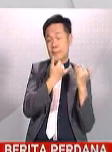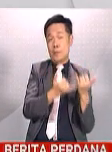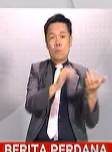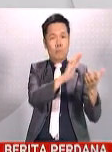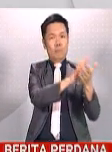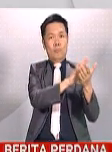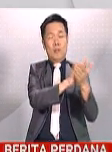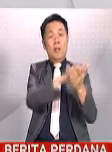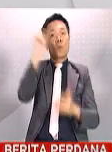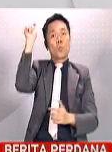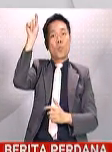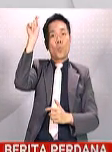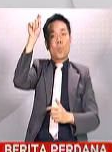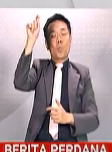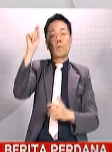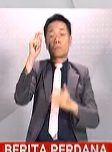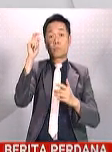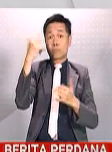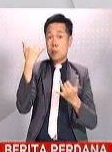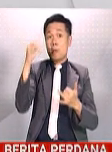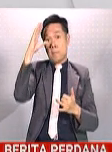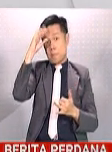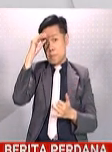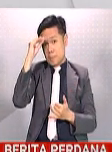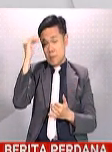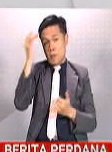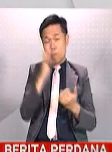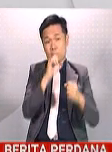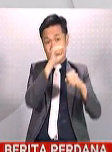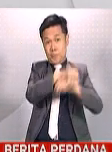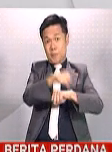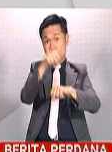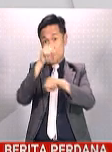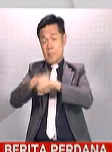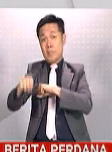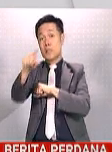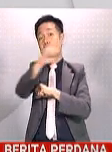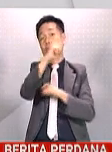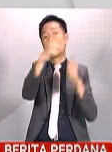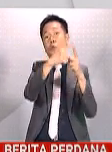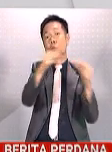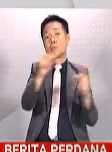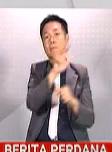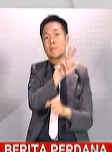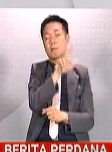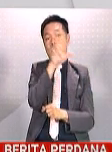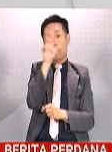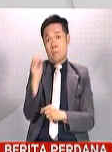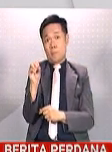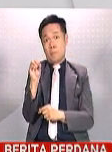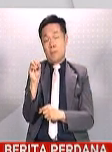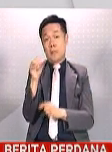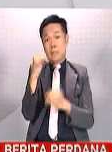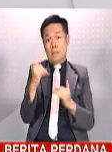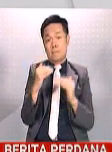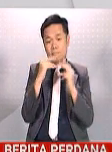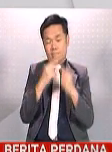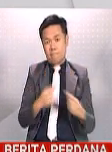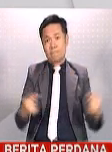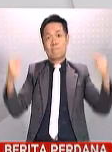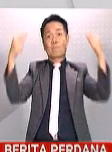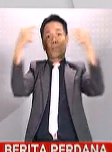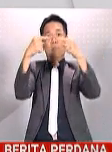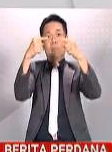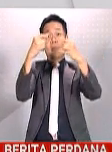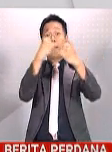Kecemerlangan skuad badminton lelaki negara yang berjaya menundukkan pilihan kedua Kejohanan Jepun 3-0 sekaligus mara keperlawanan akhir